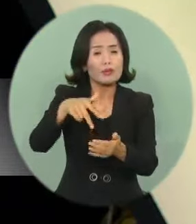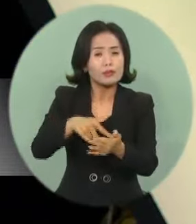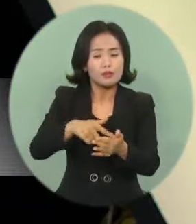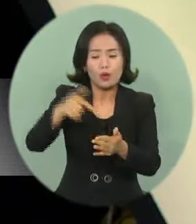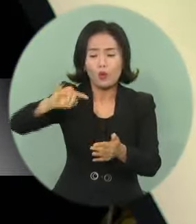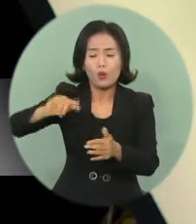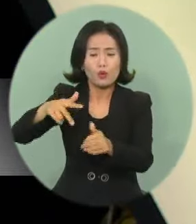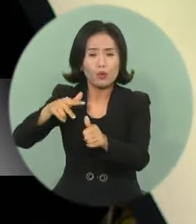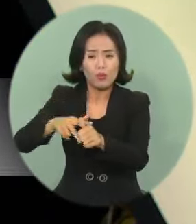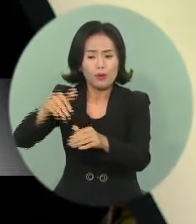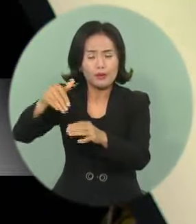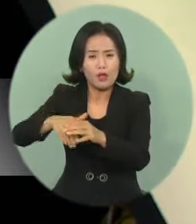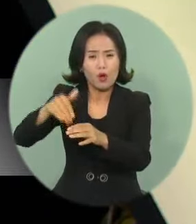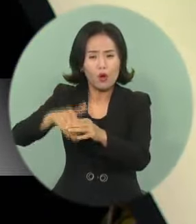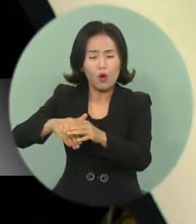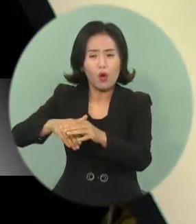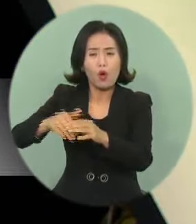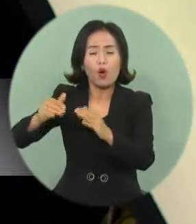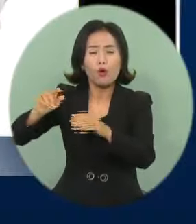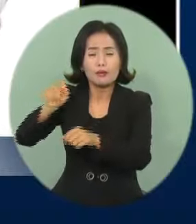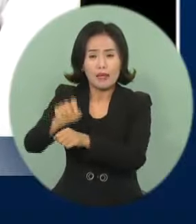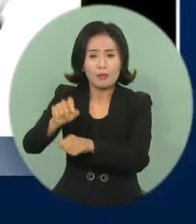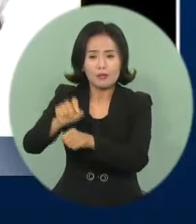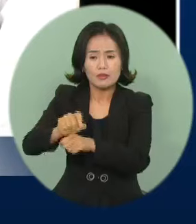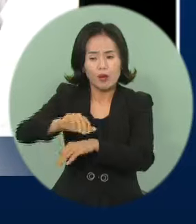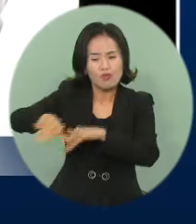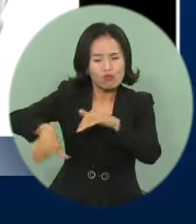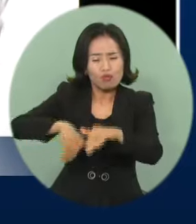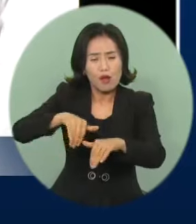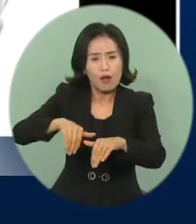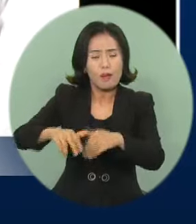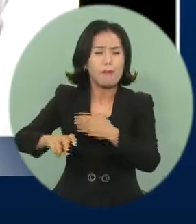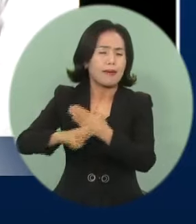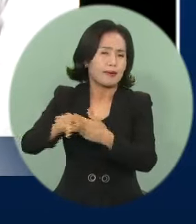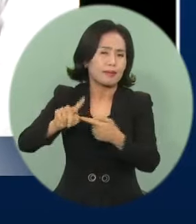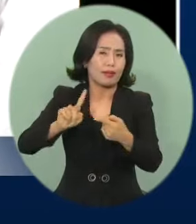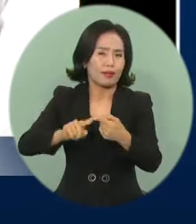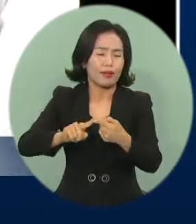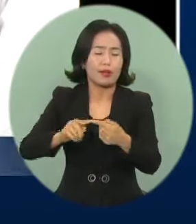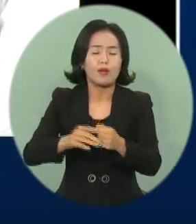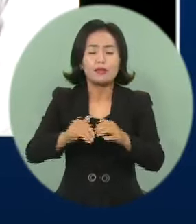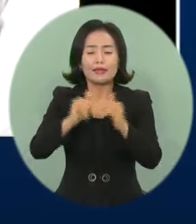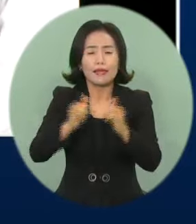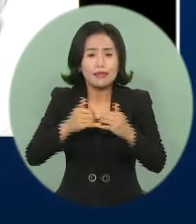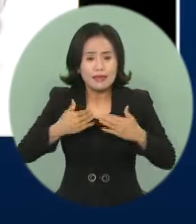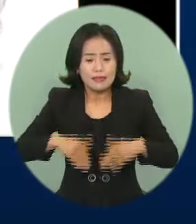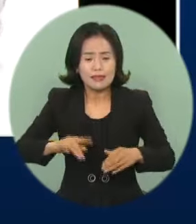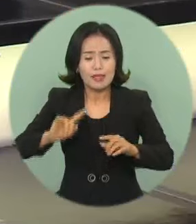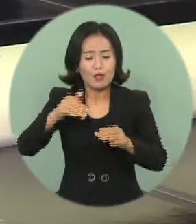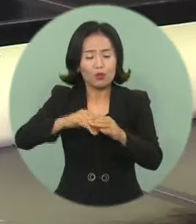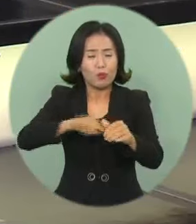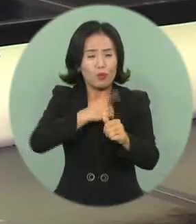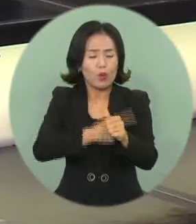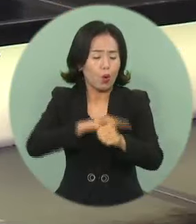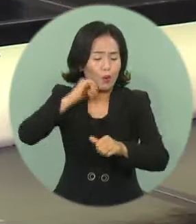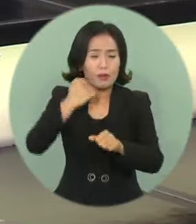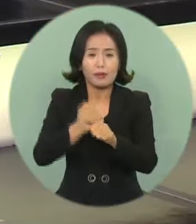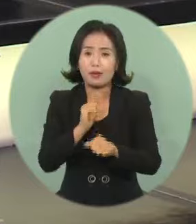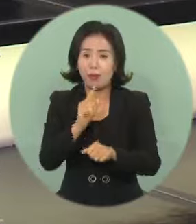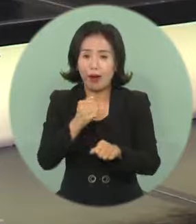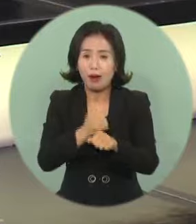권 후보 캠프의 부당한 의혹 제기와 고발로 사회적 약자의 참정권 행사를 어렵게 했다고 비판했습니다.